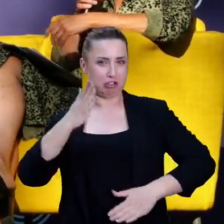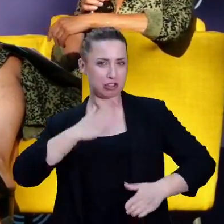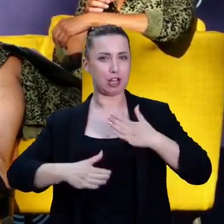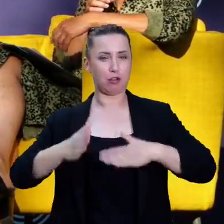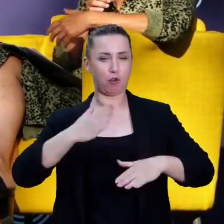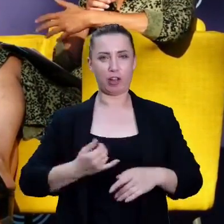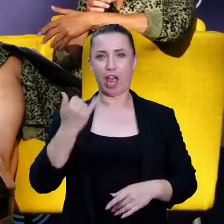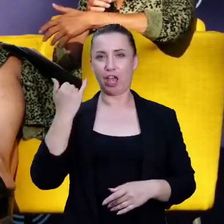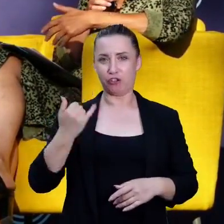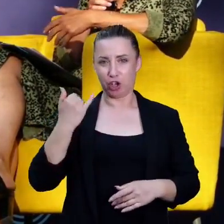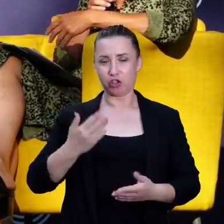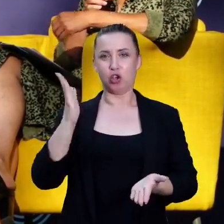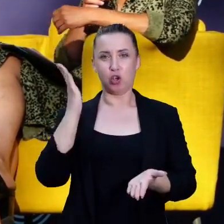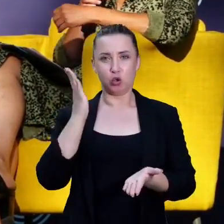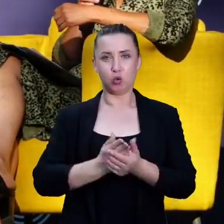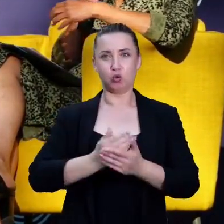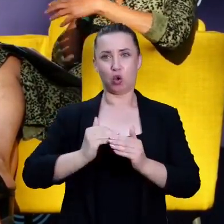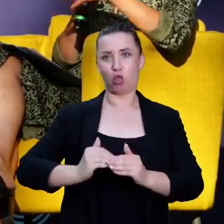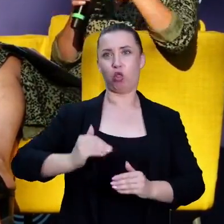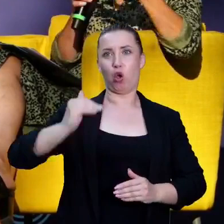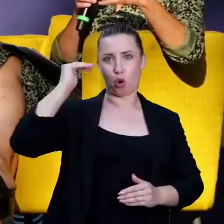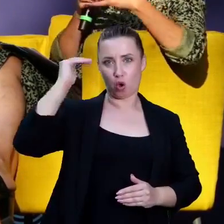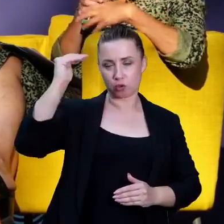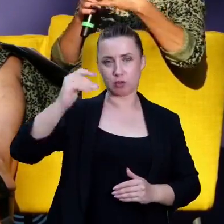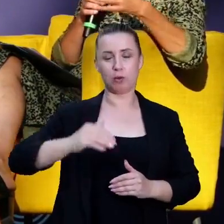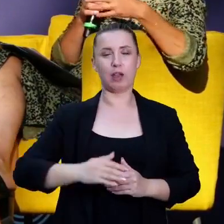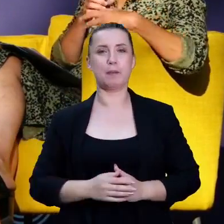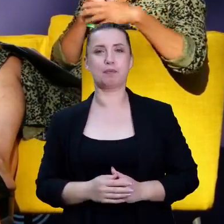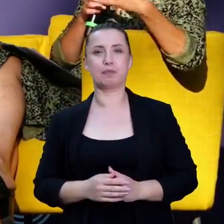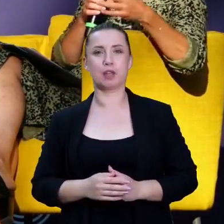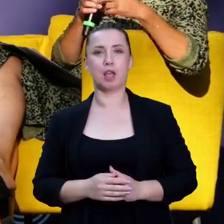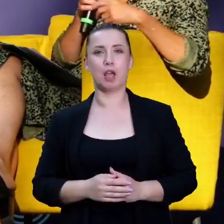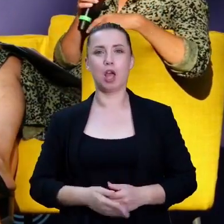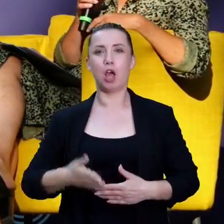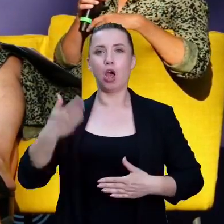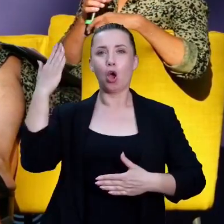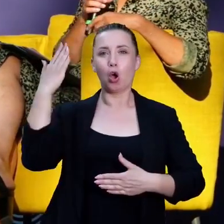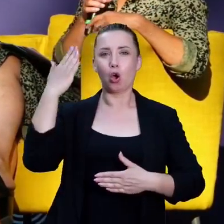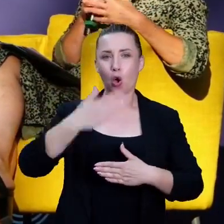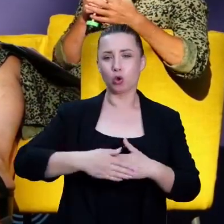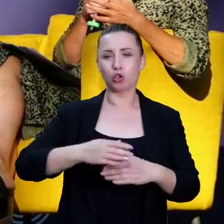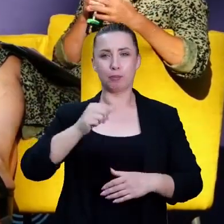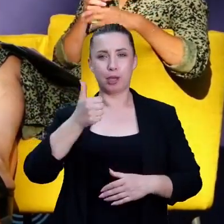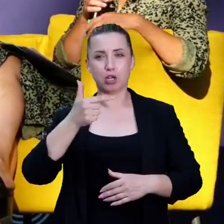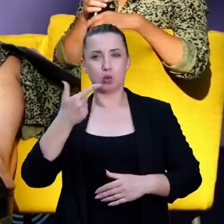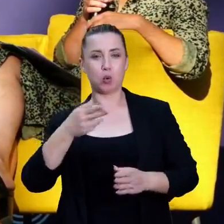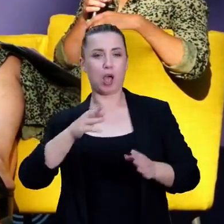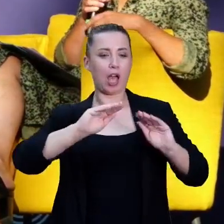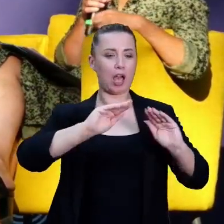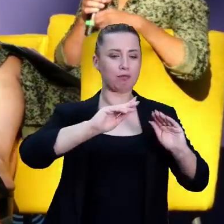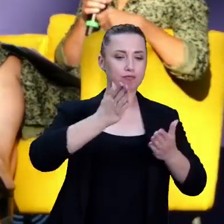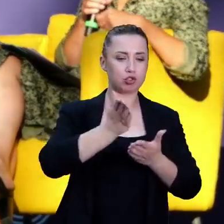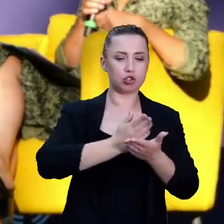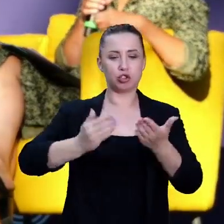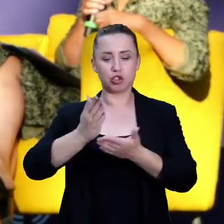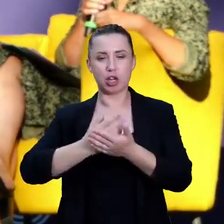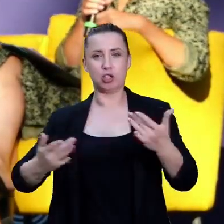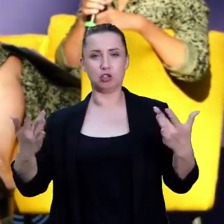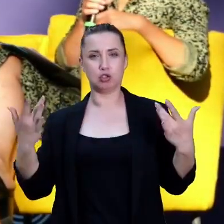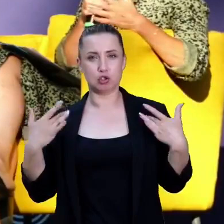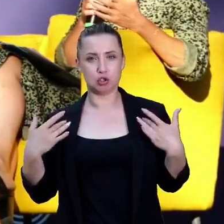odchowane, jeżeli dzieci były. Kończy się ta pierwsza faza i druga życia, gdzie no trochę jest tak, niestety